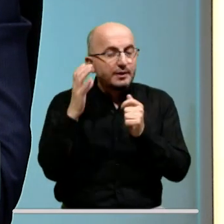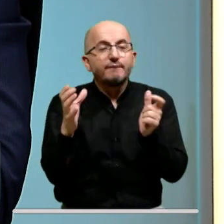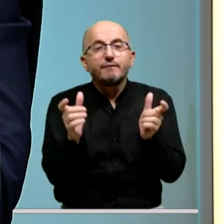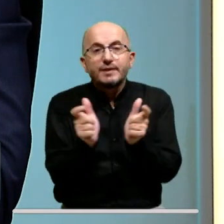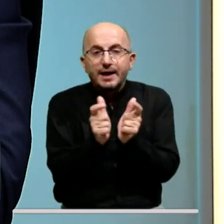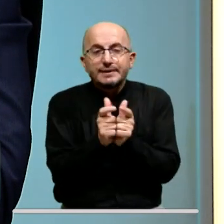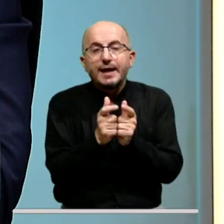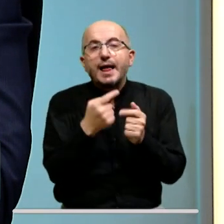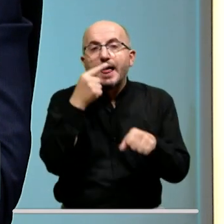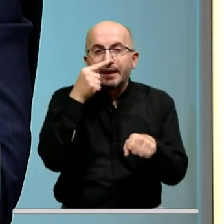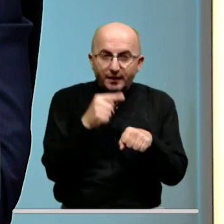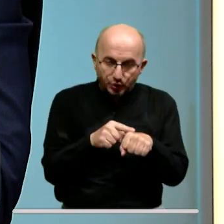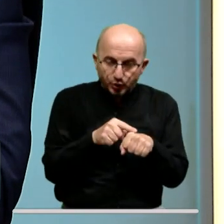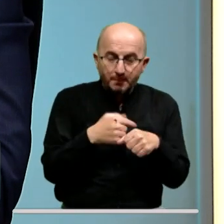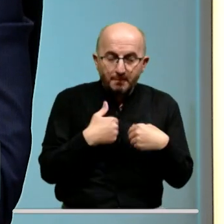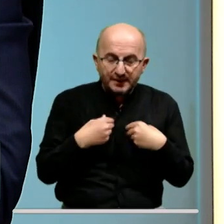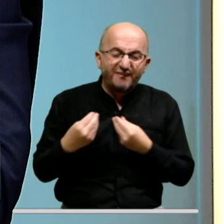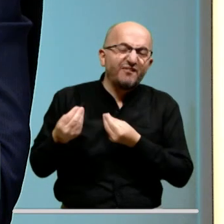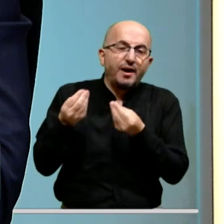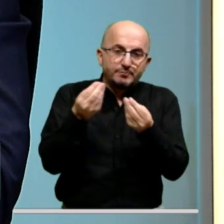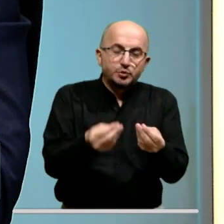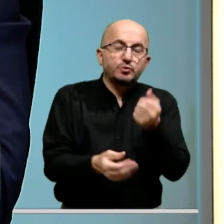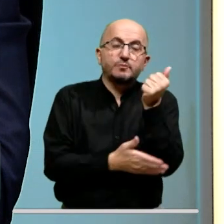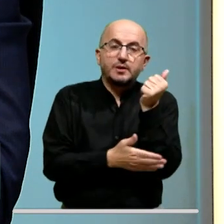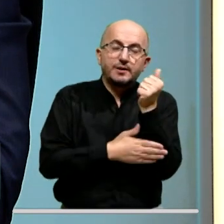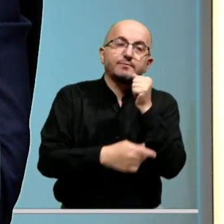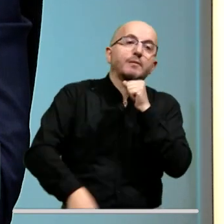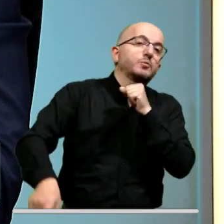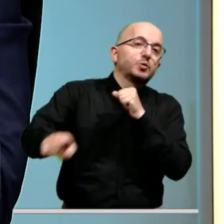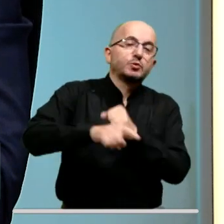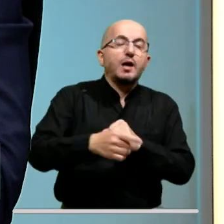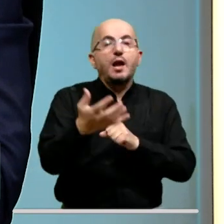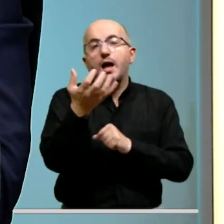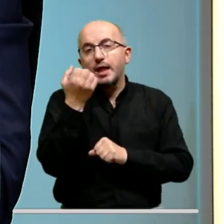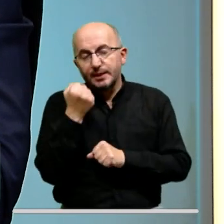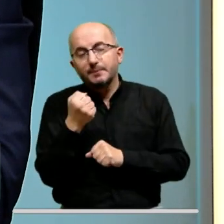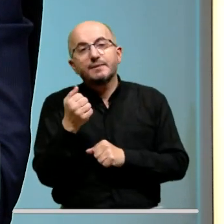inanıyorsa, yani benim vermiş olduğum yardımı bunlar alıp bu